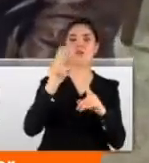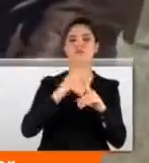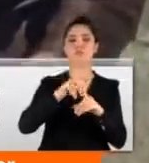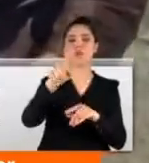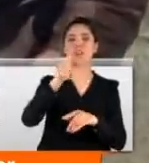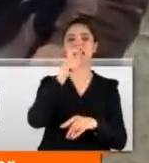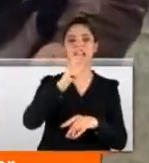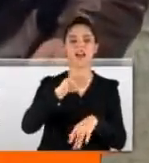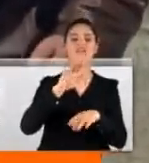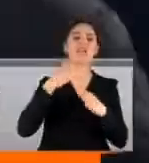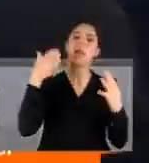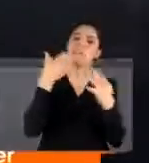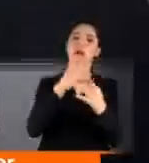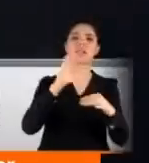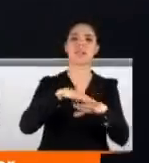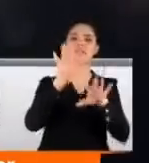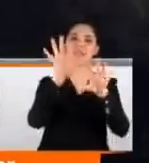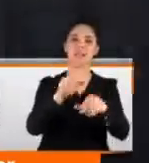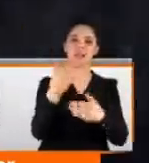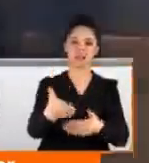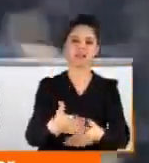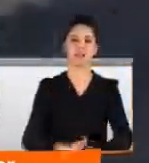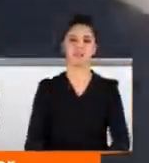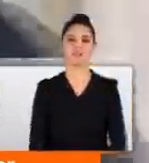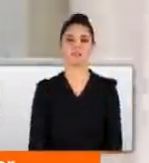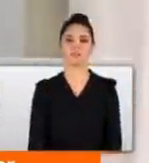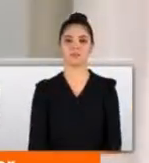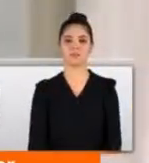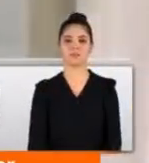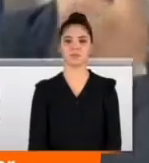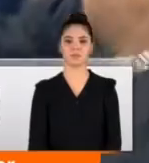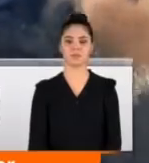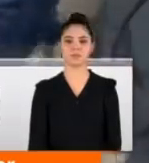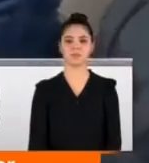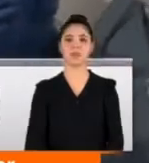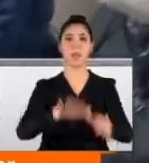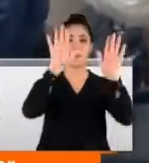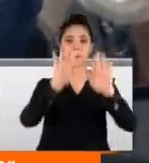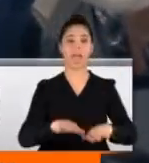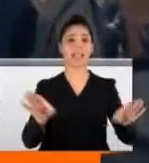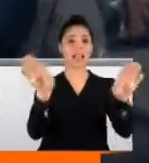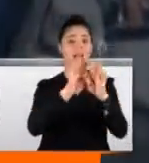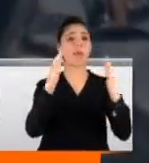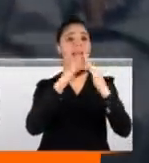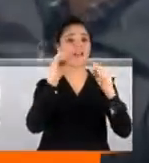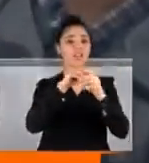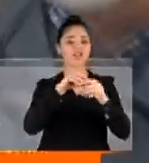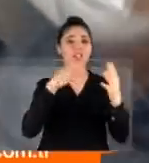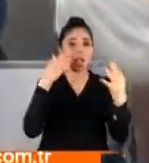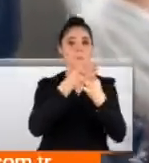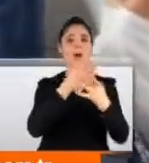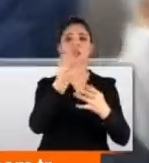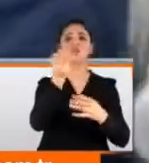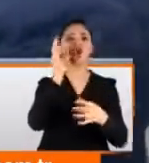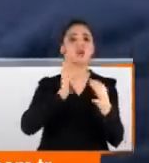o kahvehaneye baskın yaptı. Abim bir çıkmayın. Bir burada kalın. Bir burada kalın. Perdeleri kapalı dairede baskın sırasında